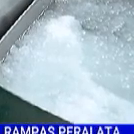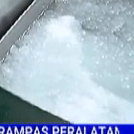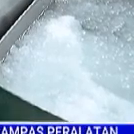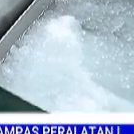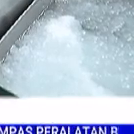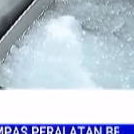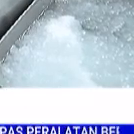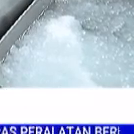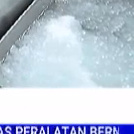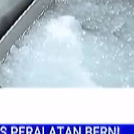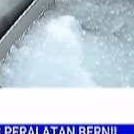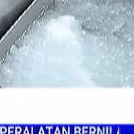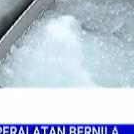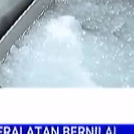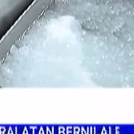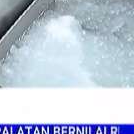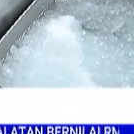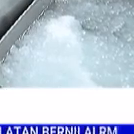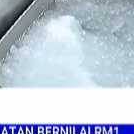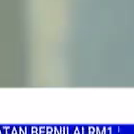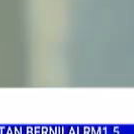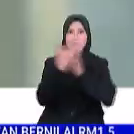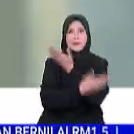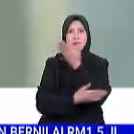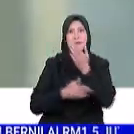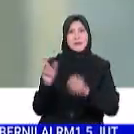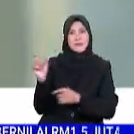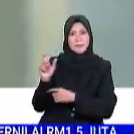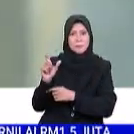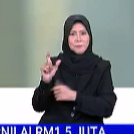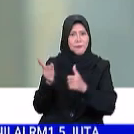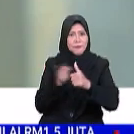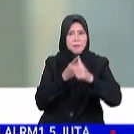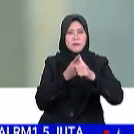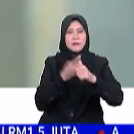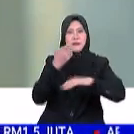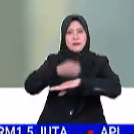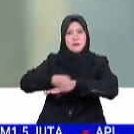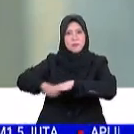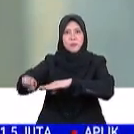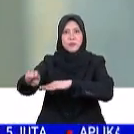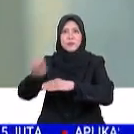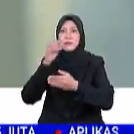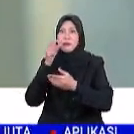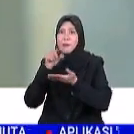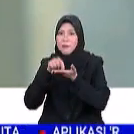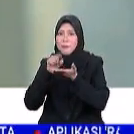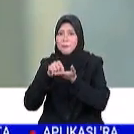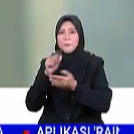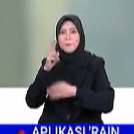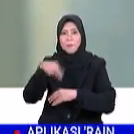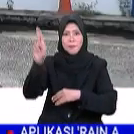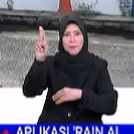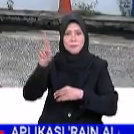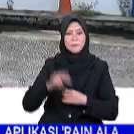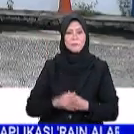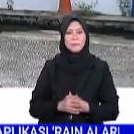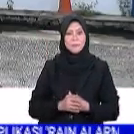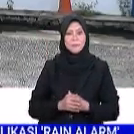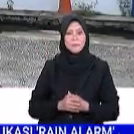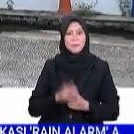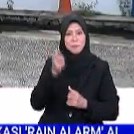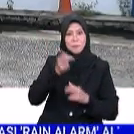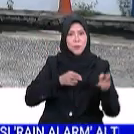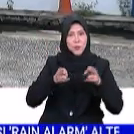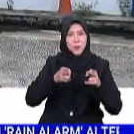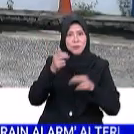Inisiatif tersebut boleh menjadikan Malaysia sebagai negara Islam pertama untuk mengeksport bekalan ayam halal ke rantau berkenaan. Pengurus